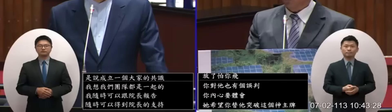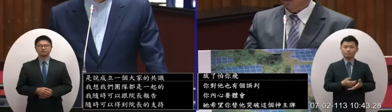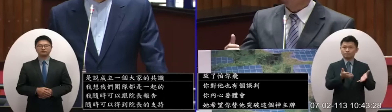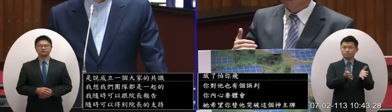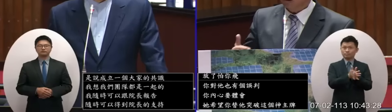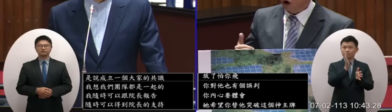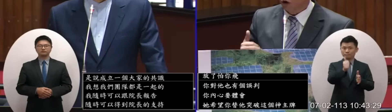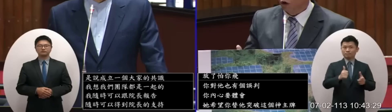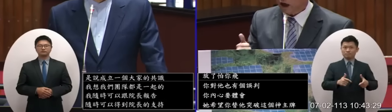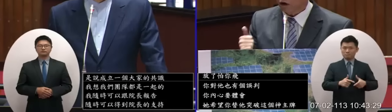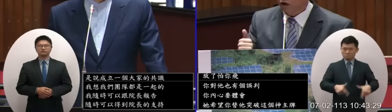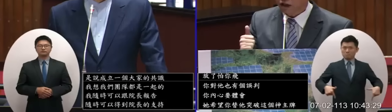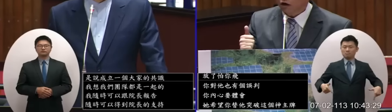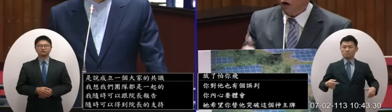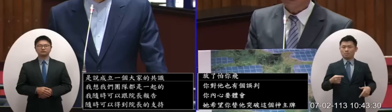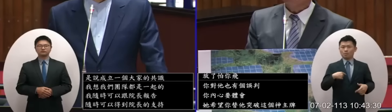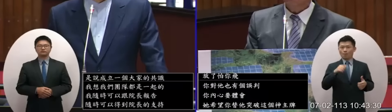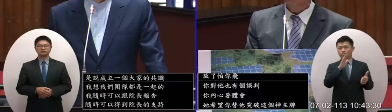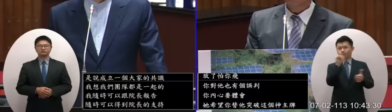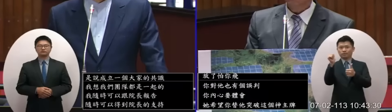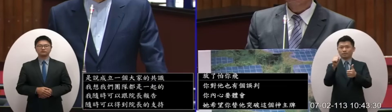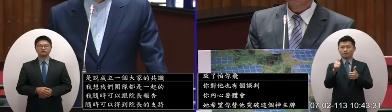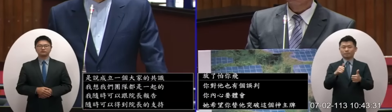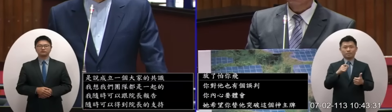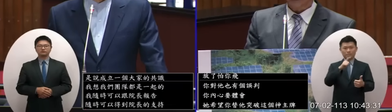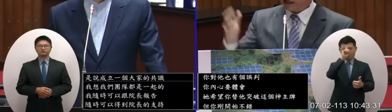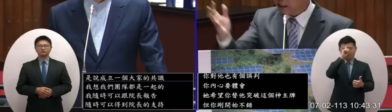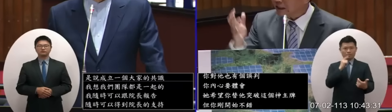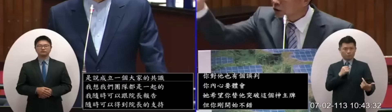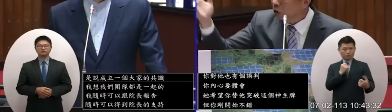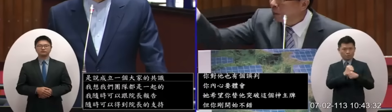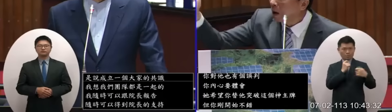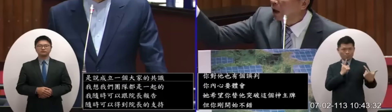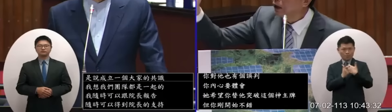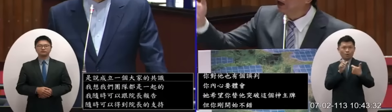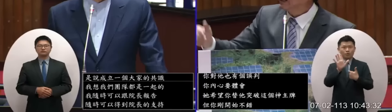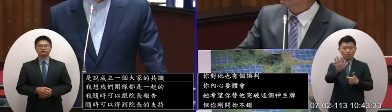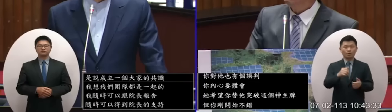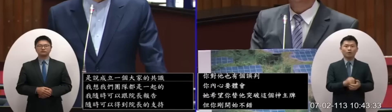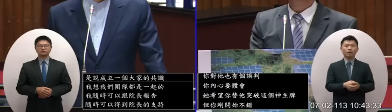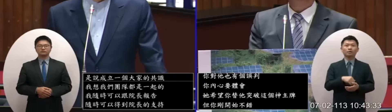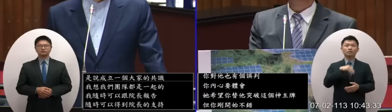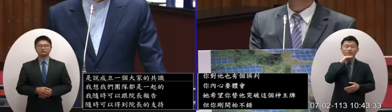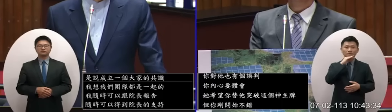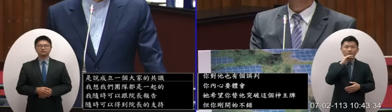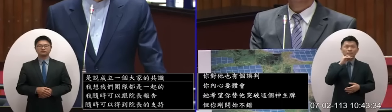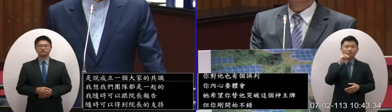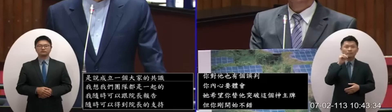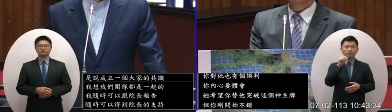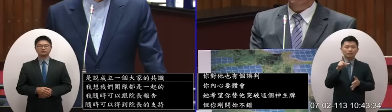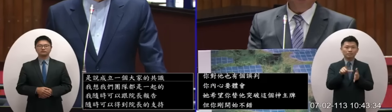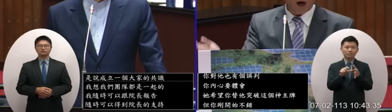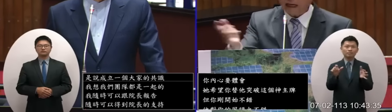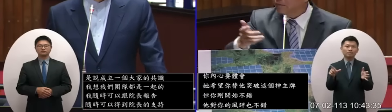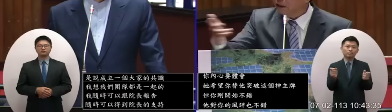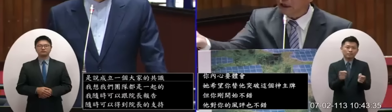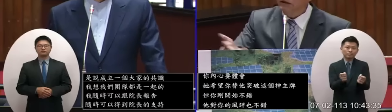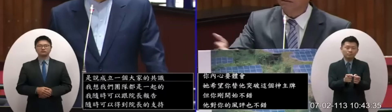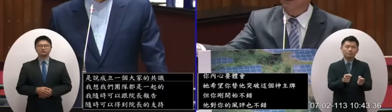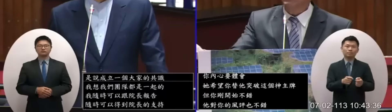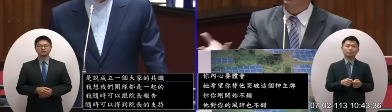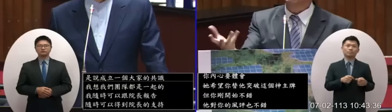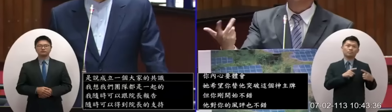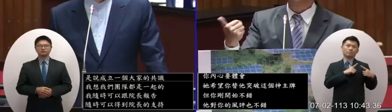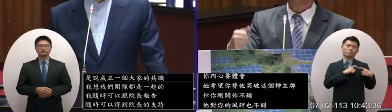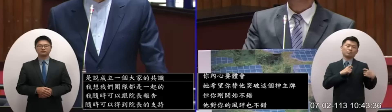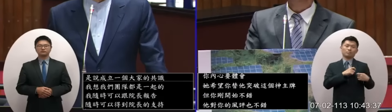长无辜负我用伊的苦心。结果你一个突破无两个，含郭建明吃一顿